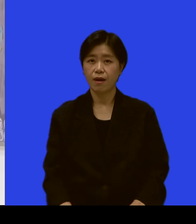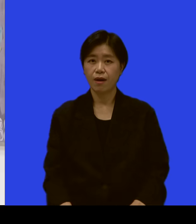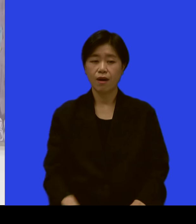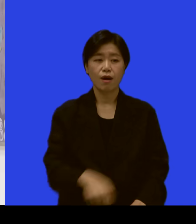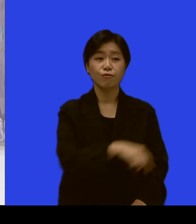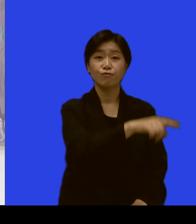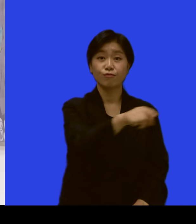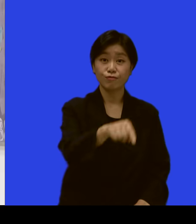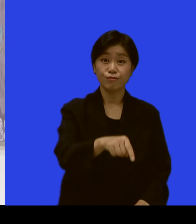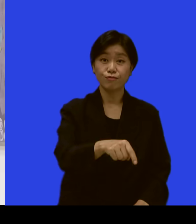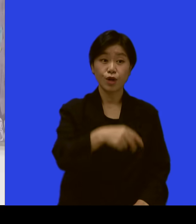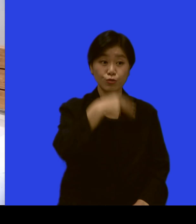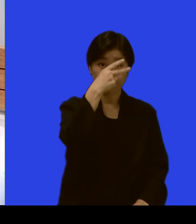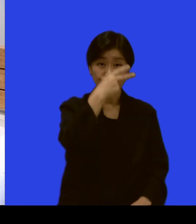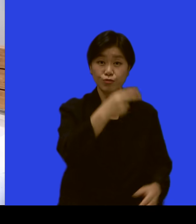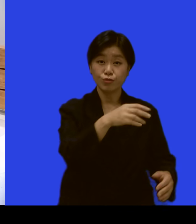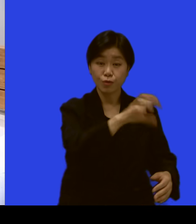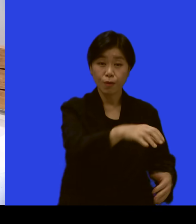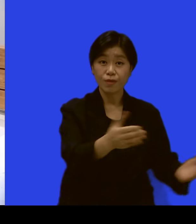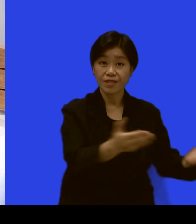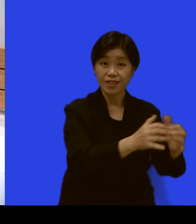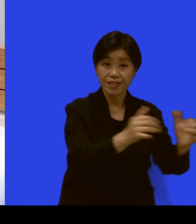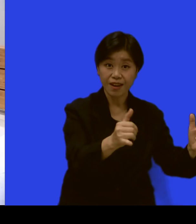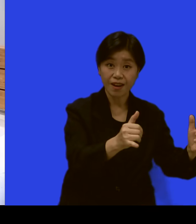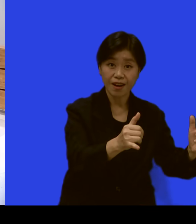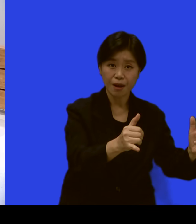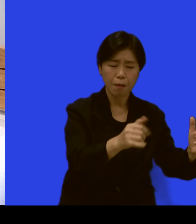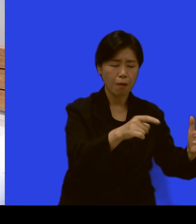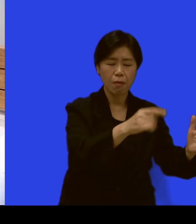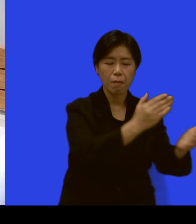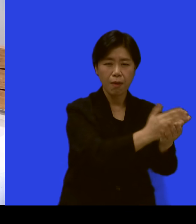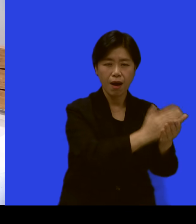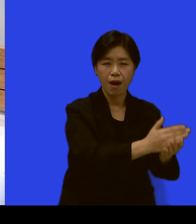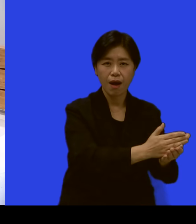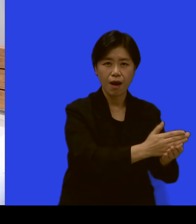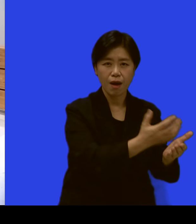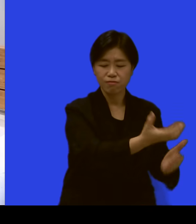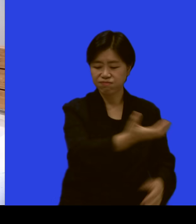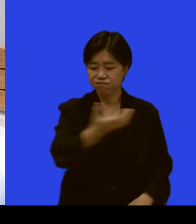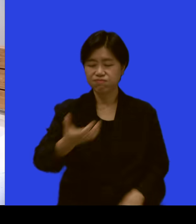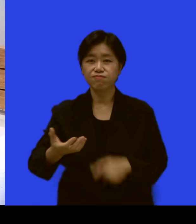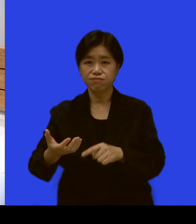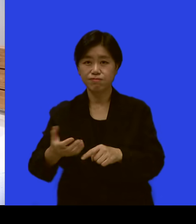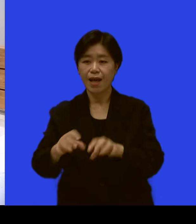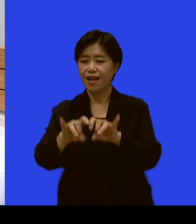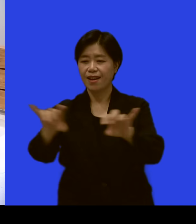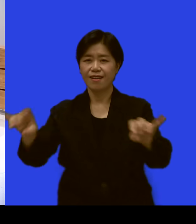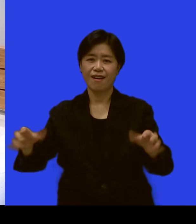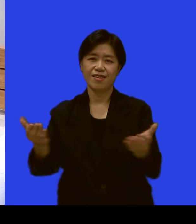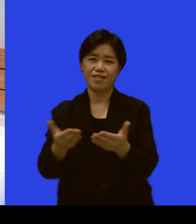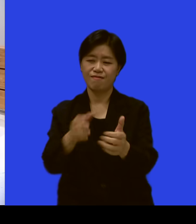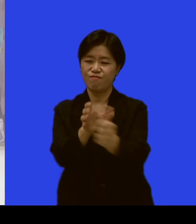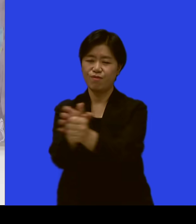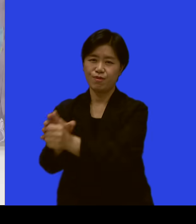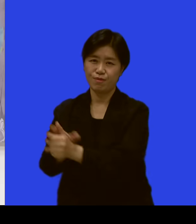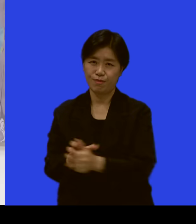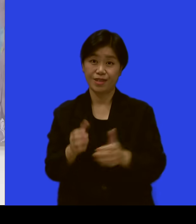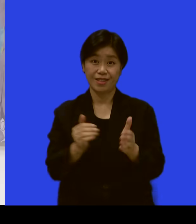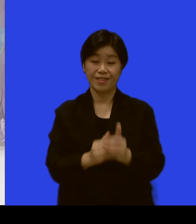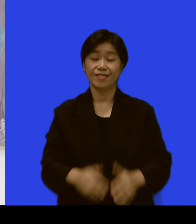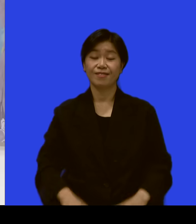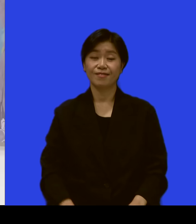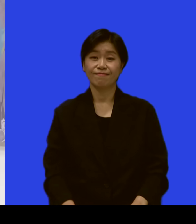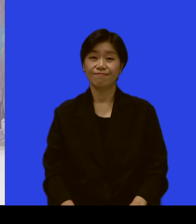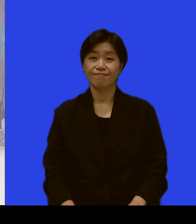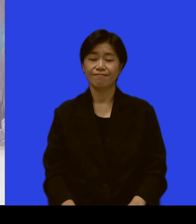각 매장의 점장들이 돼서 점장들이 됐어요. 이제 이 일을 하시는 대표님이 한 분 계시는데, 예, 그러니까 예. 같이 처음 시작한 그렇죠. 형님, 예, 예, 예. 이제 그